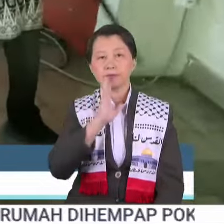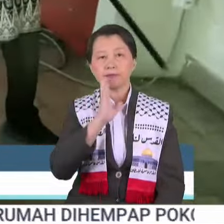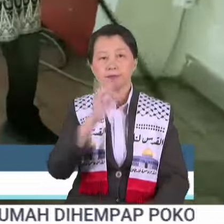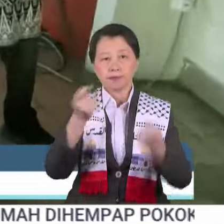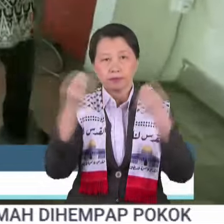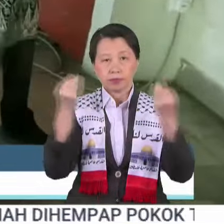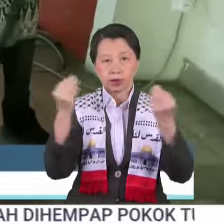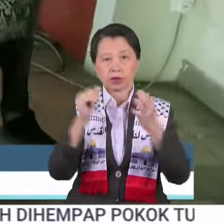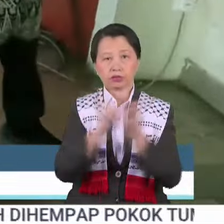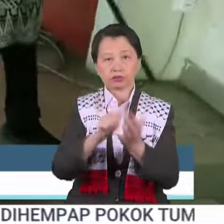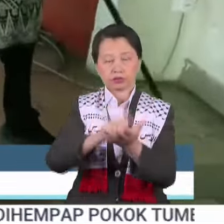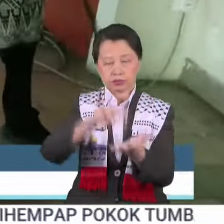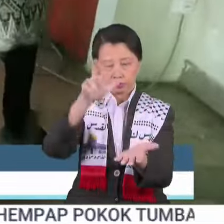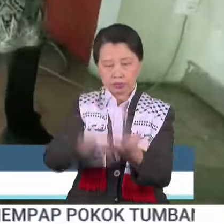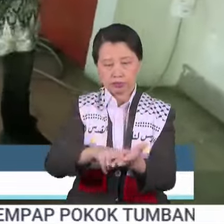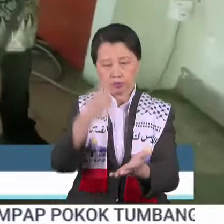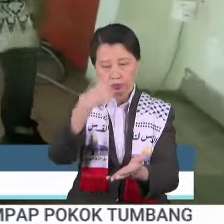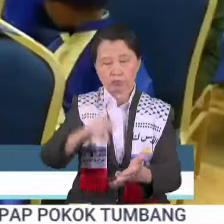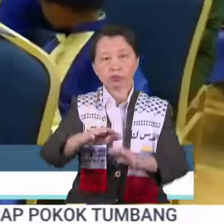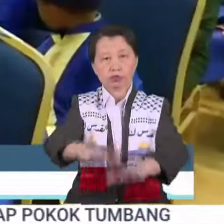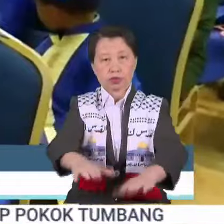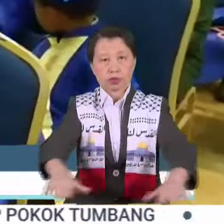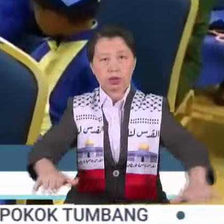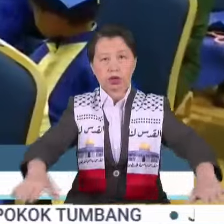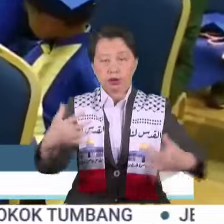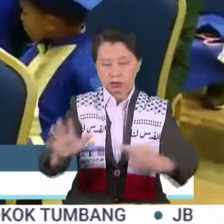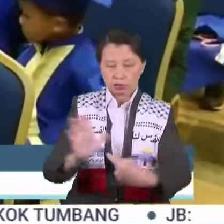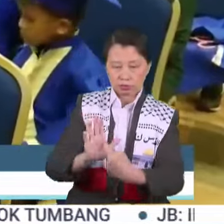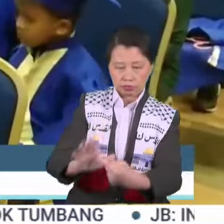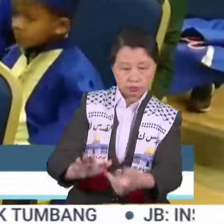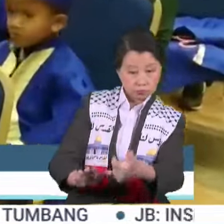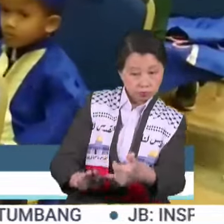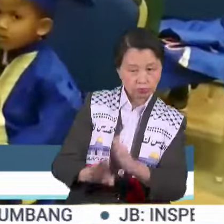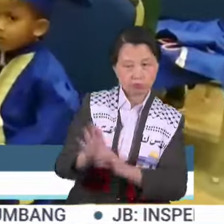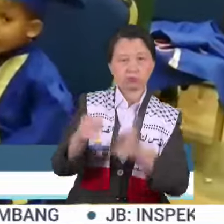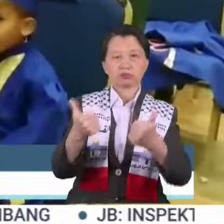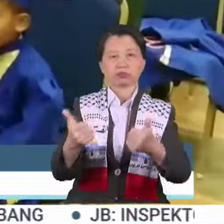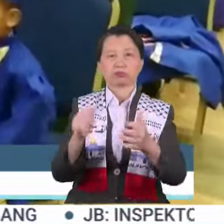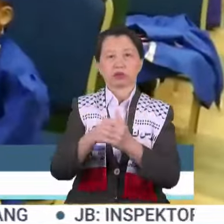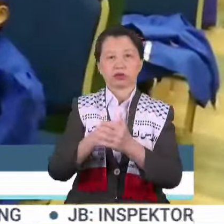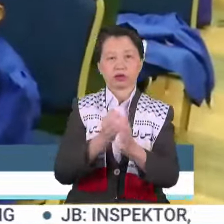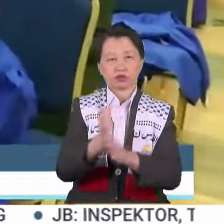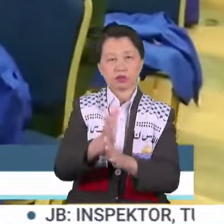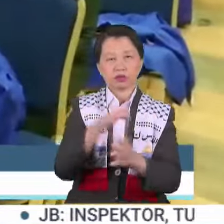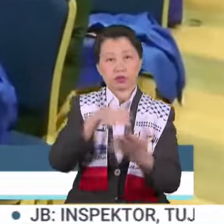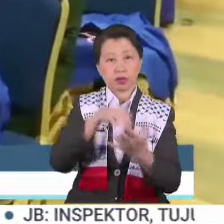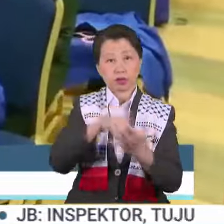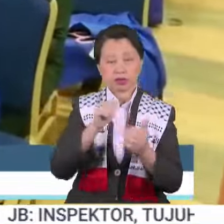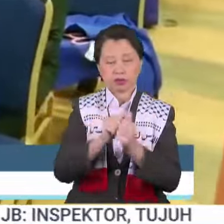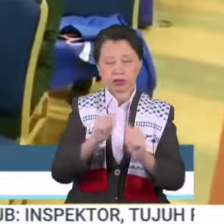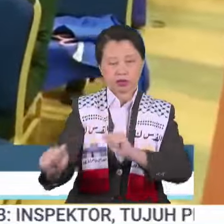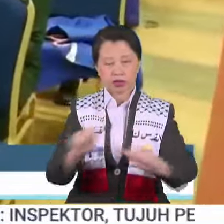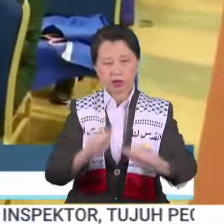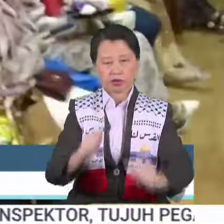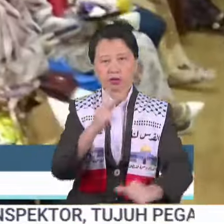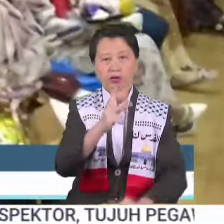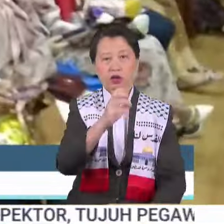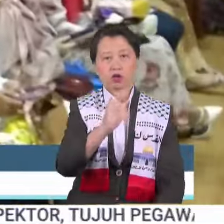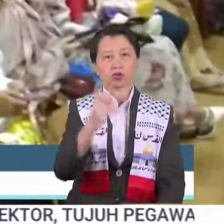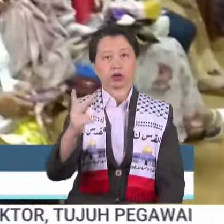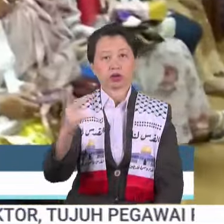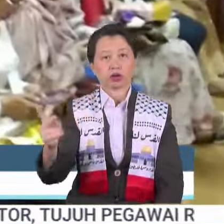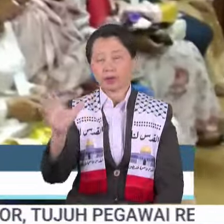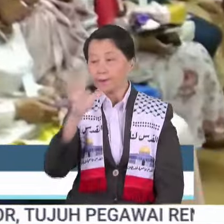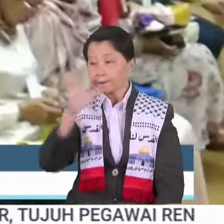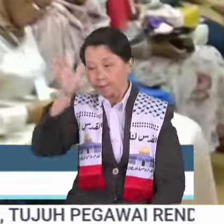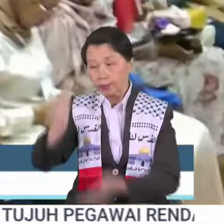majlis itu sebagai pengiktirafan kepada kanak-kanak yang telah menunjukkan prestasi cemerlang dalam bidang akademik dan aktiviti co-curriculum. Ibu